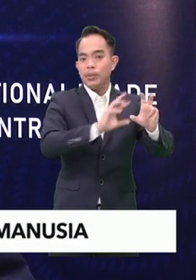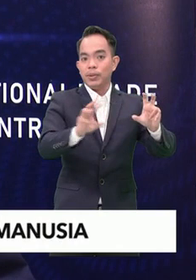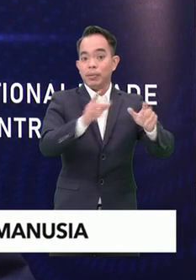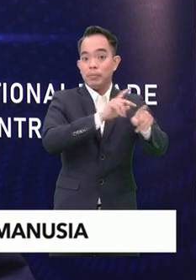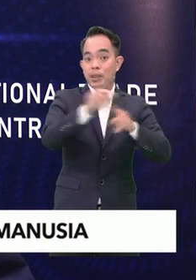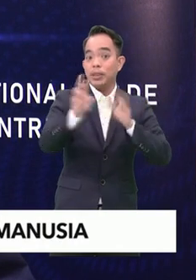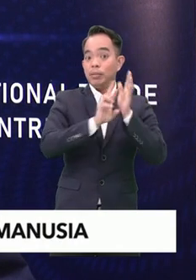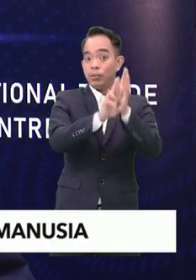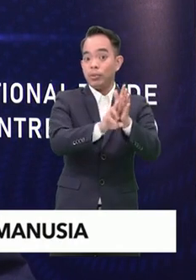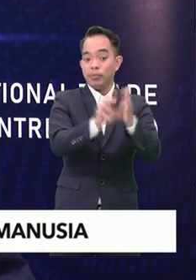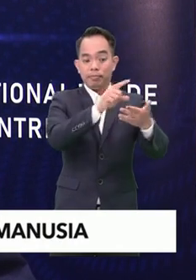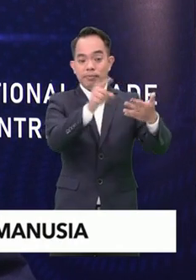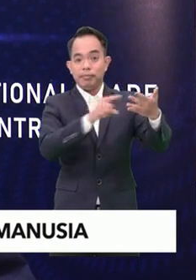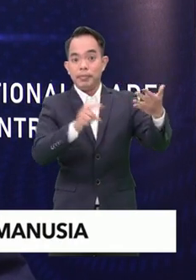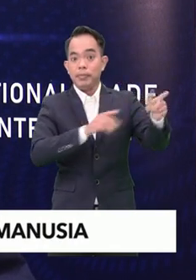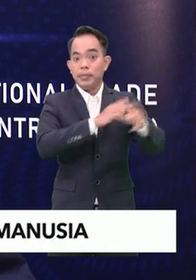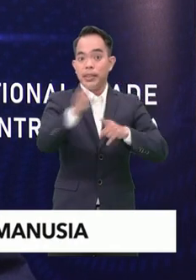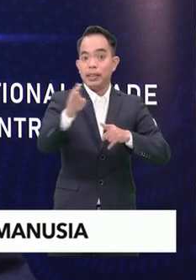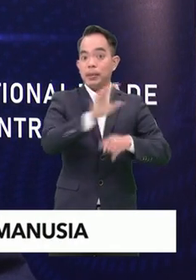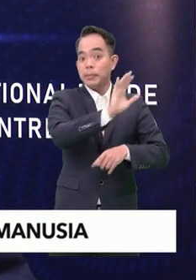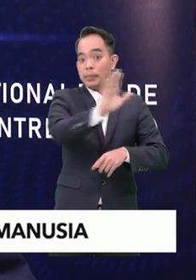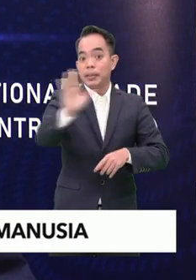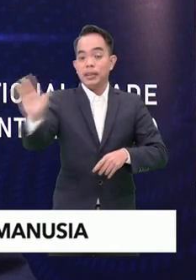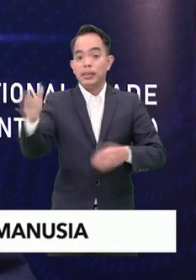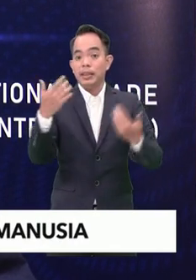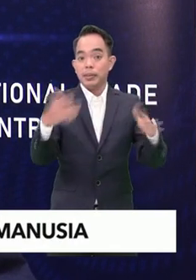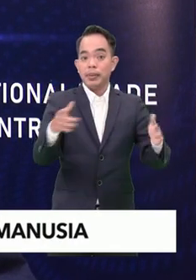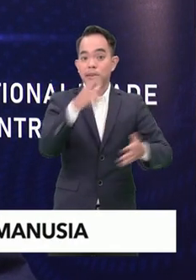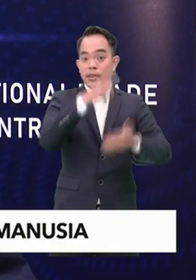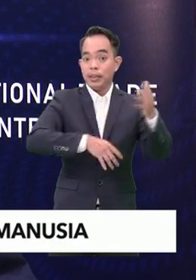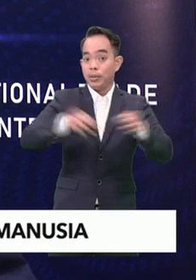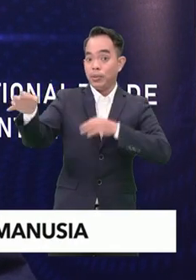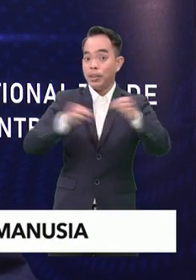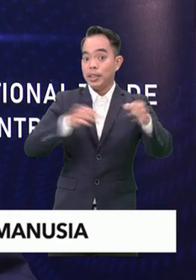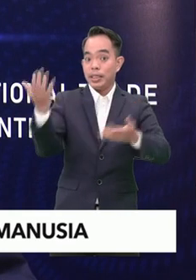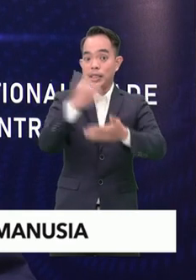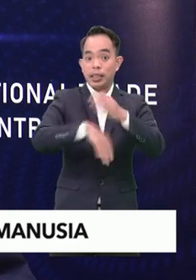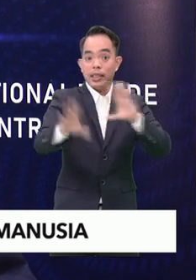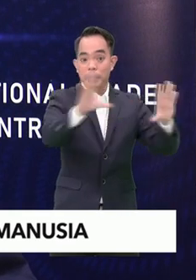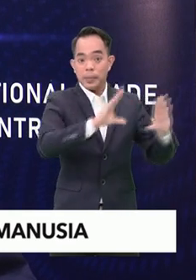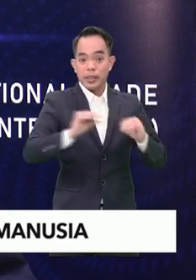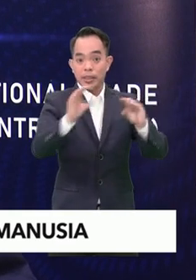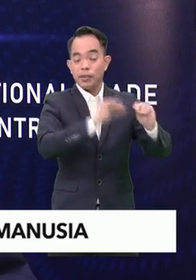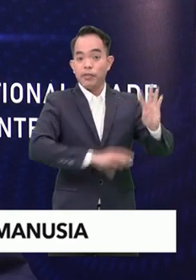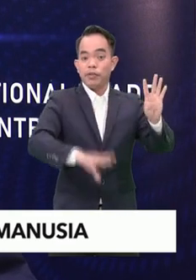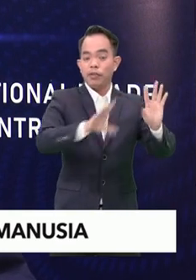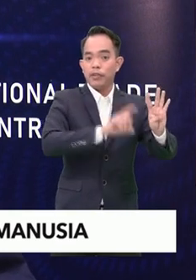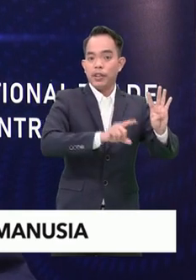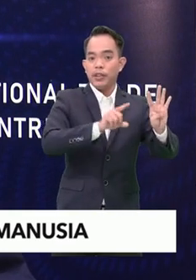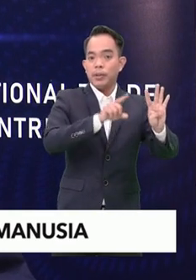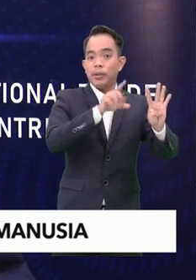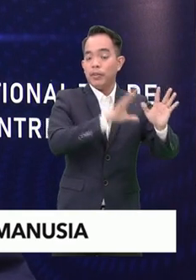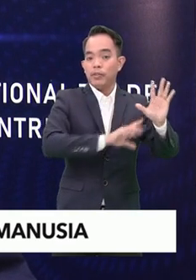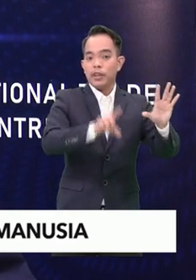bidang masing-masing dan Pilkada yang akan diungkapkan dalam persidangan ini adalah hechar Five O ataupun pembangunan